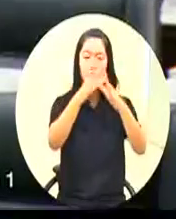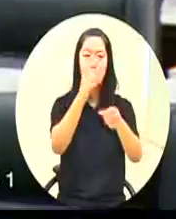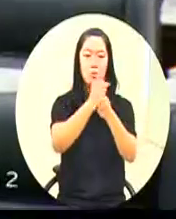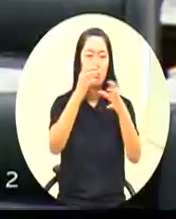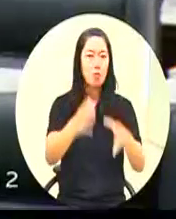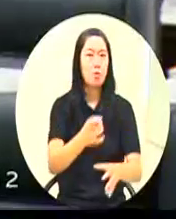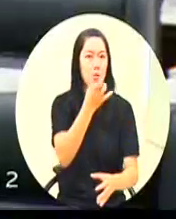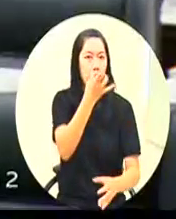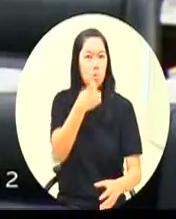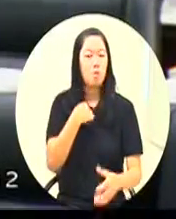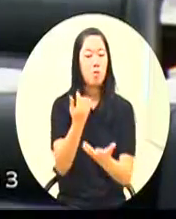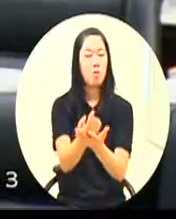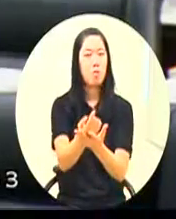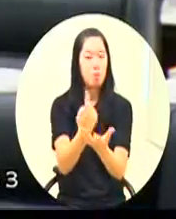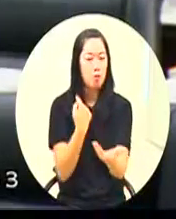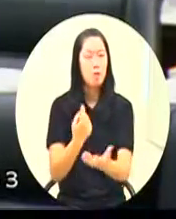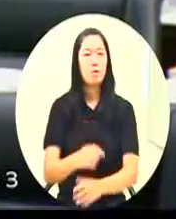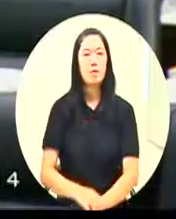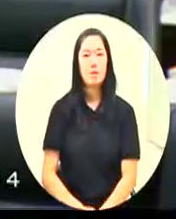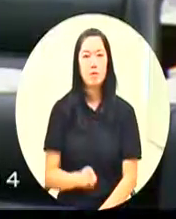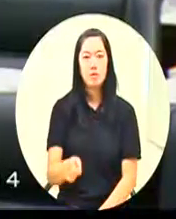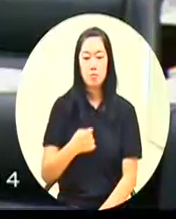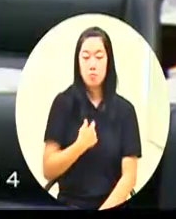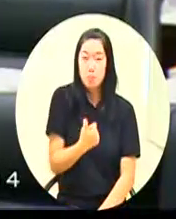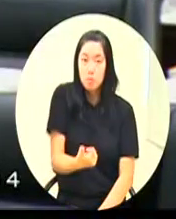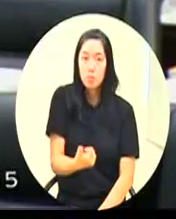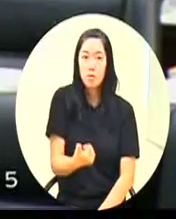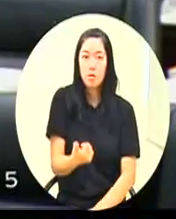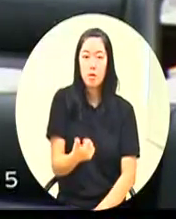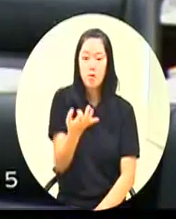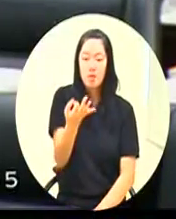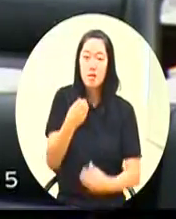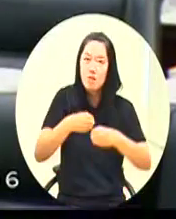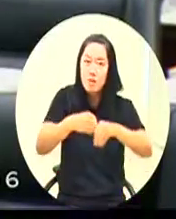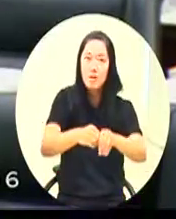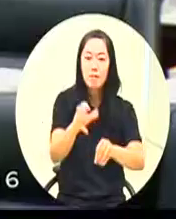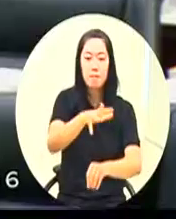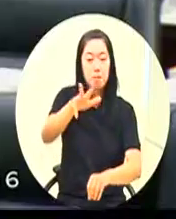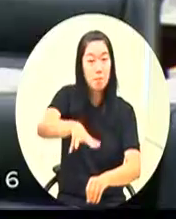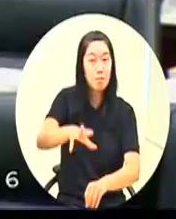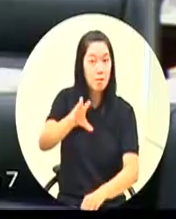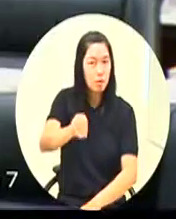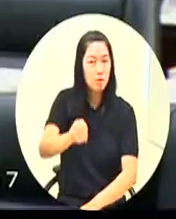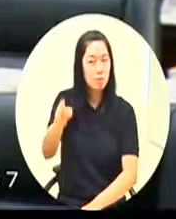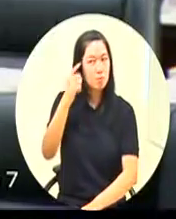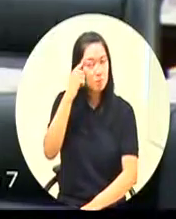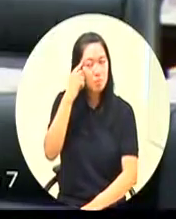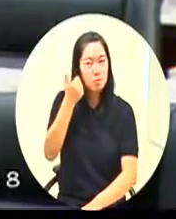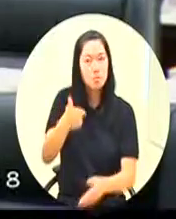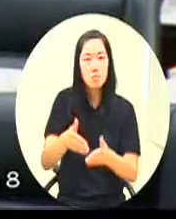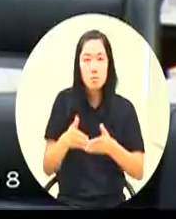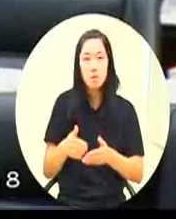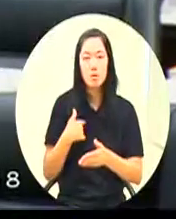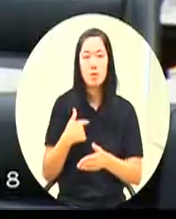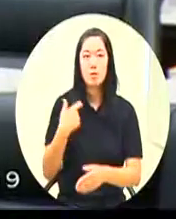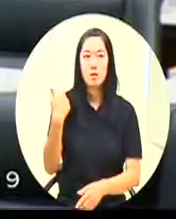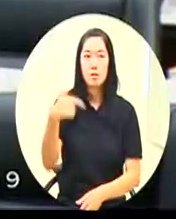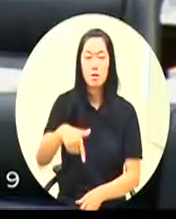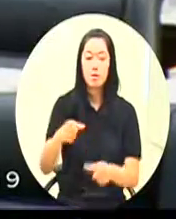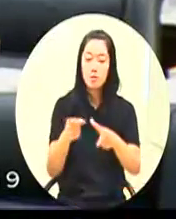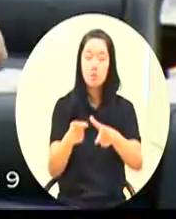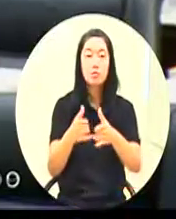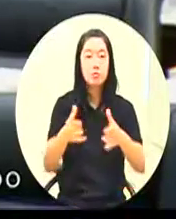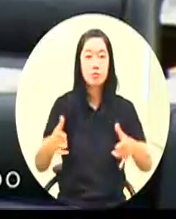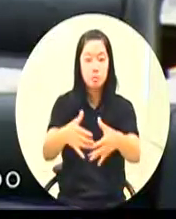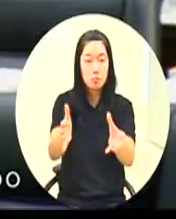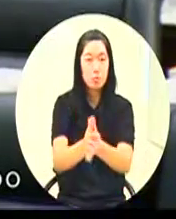觉得不对。人家好意要来拿8000万来做建设，你就应该要有看法。所以我真的建议你们要多跟这些团体多